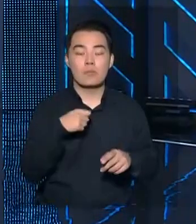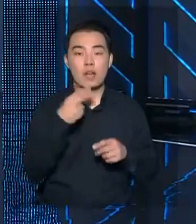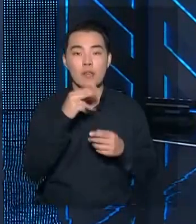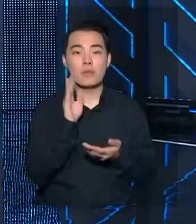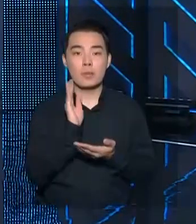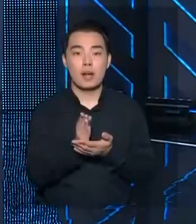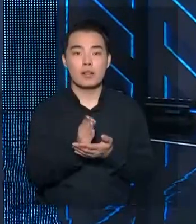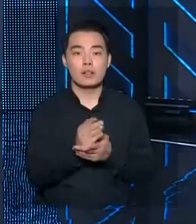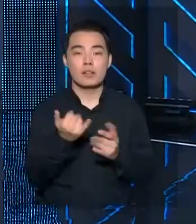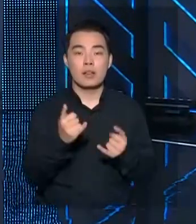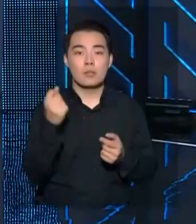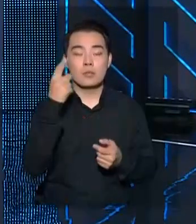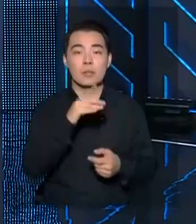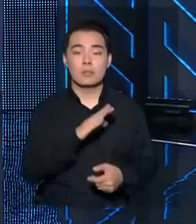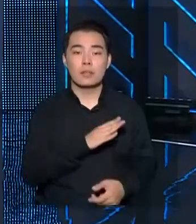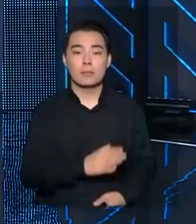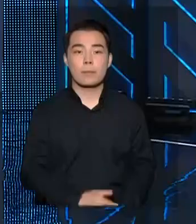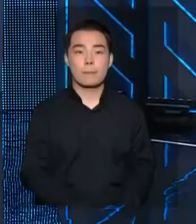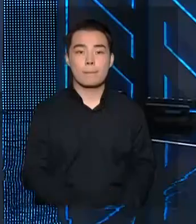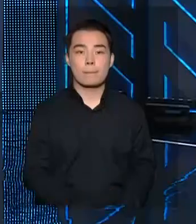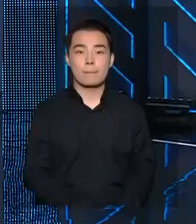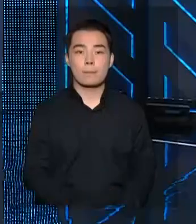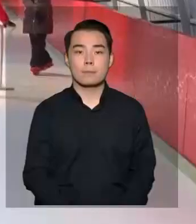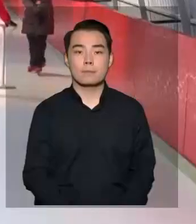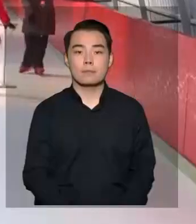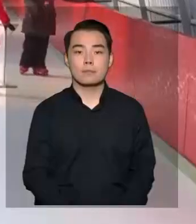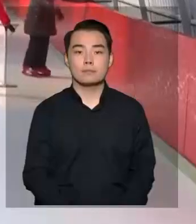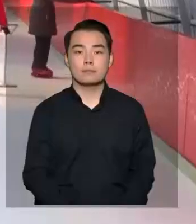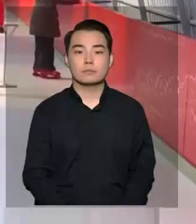қолайлы. Жұлдыз Қайратқызы жалғастырады.